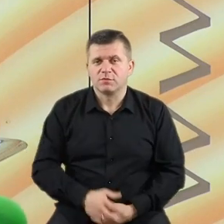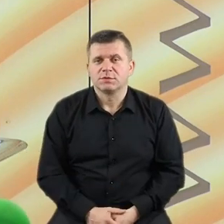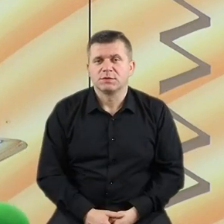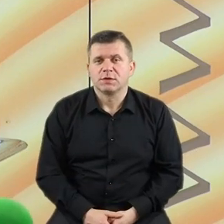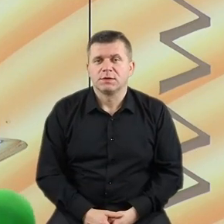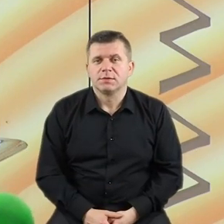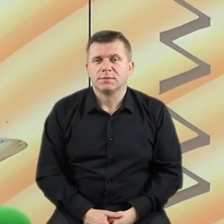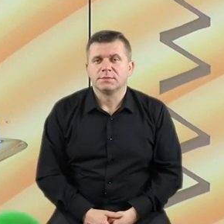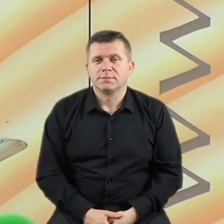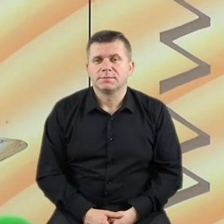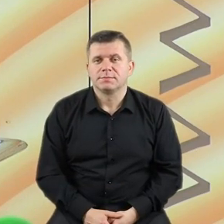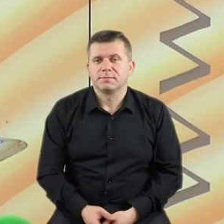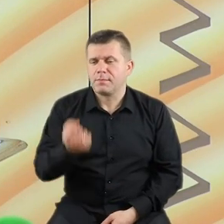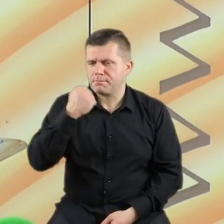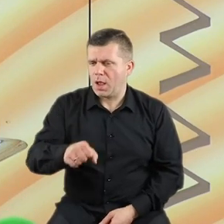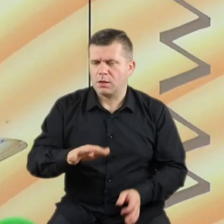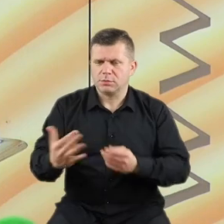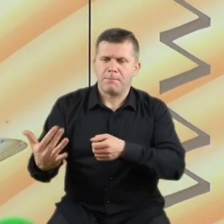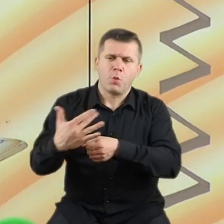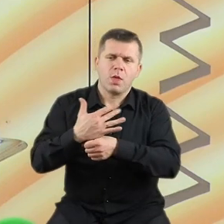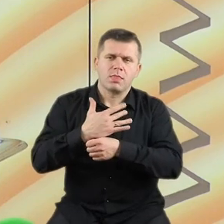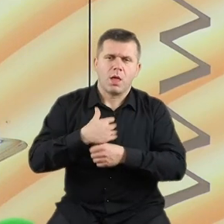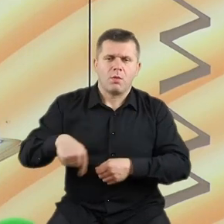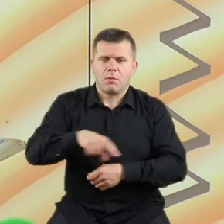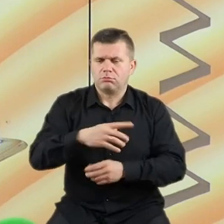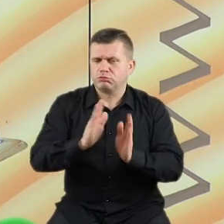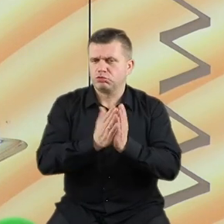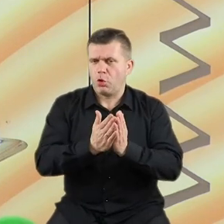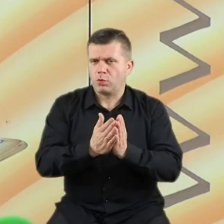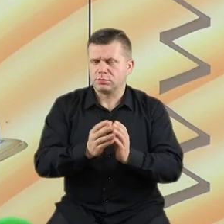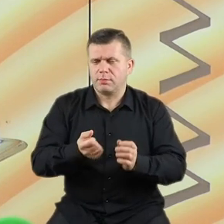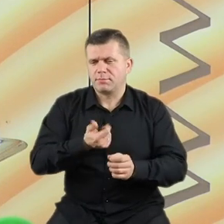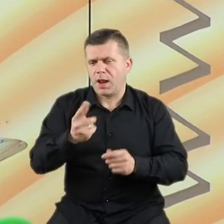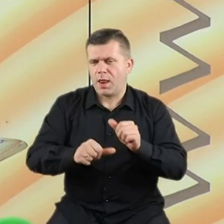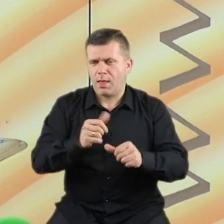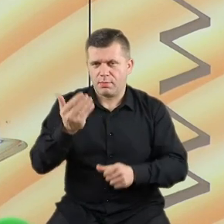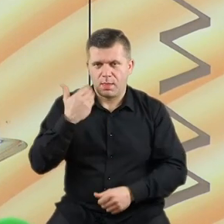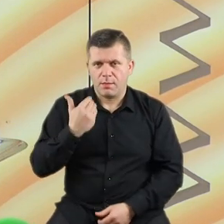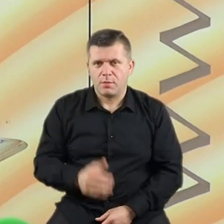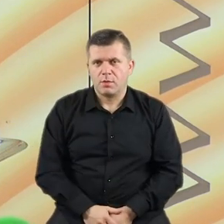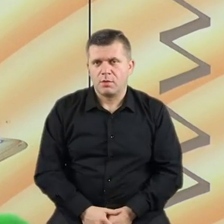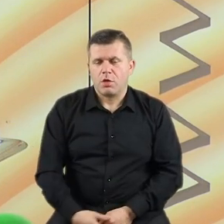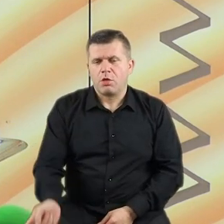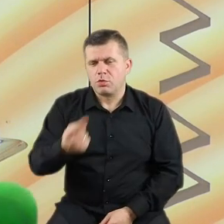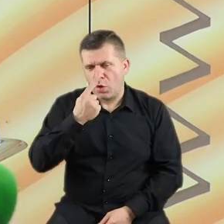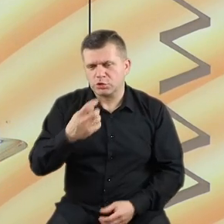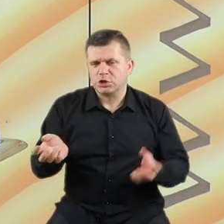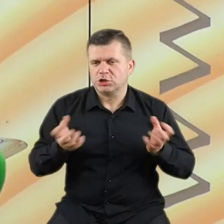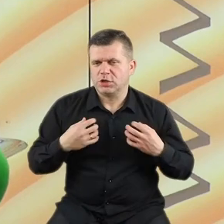też bardzo na mnie wpłynęła obrazowo świetna książka sprzed paru lat pod tytułem Noc żywych